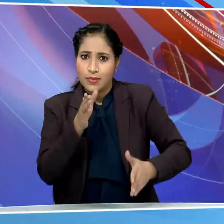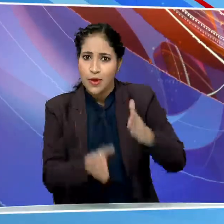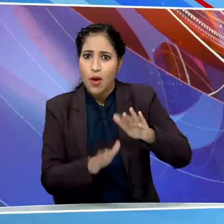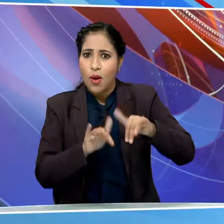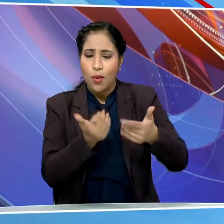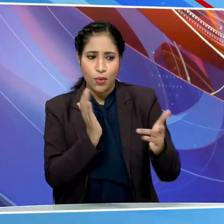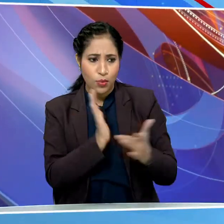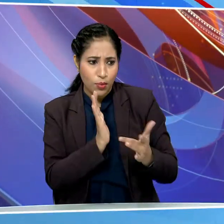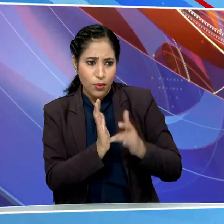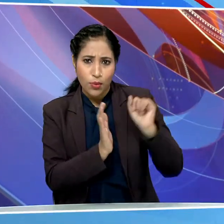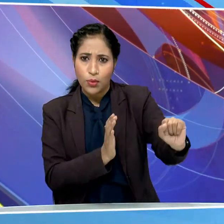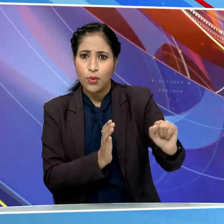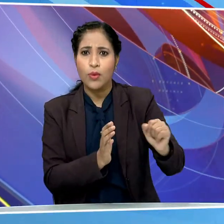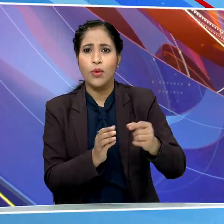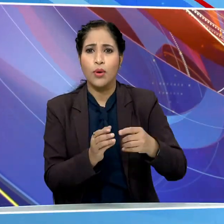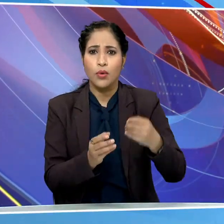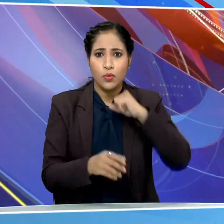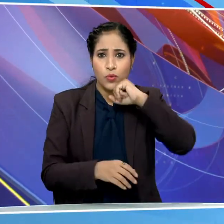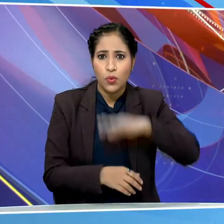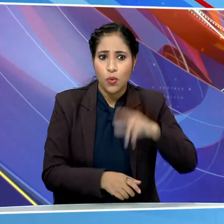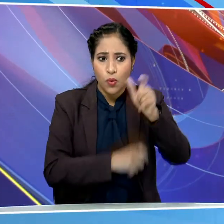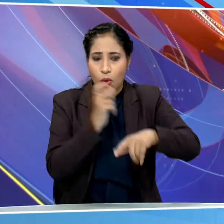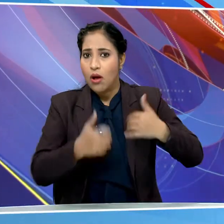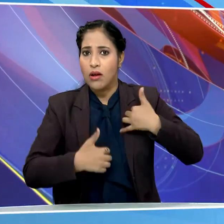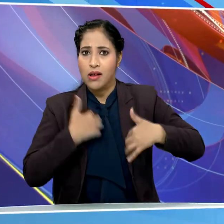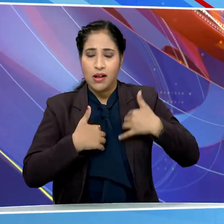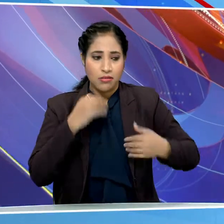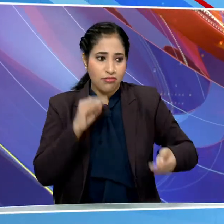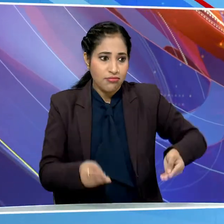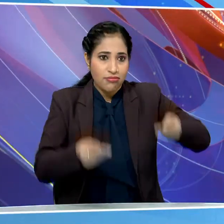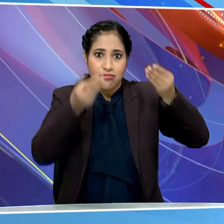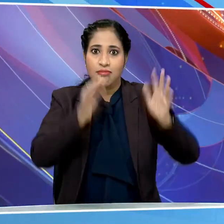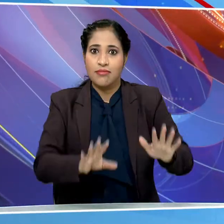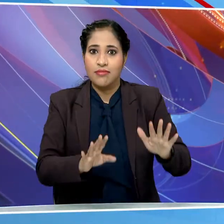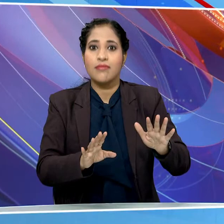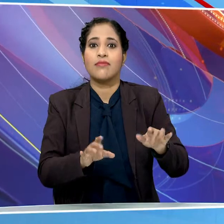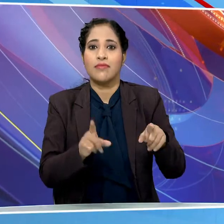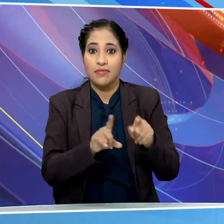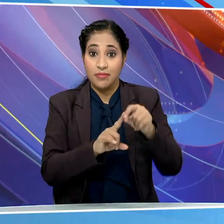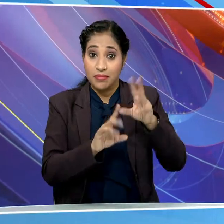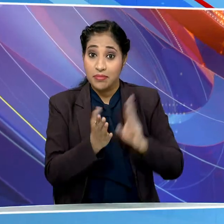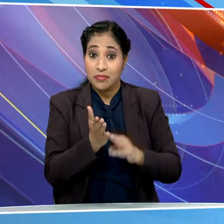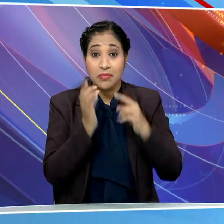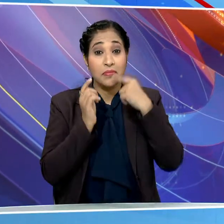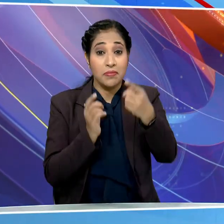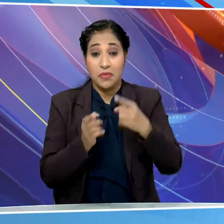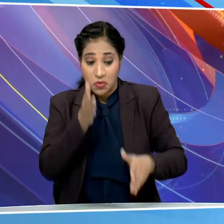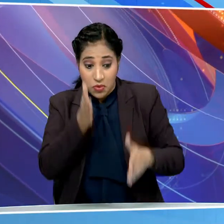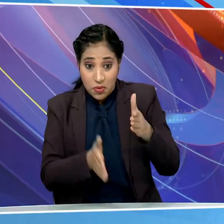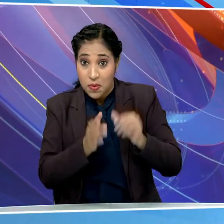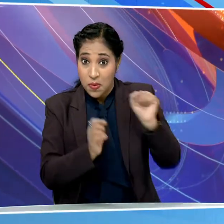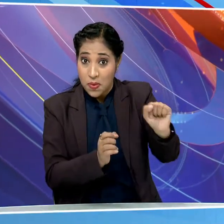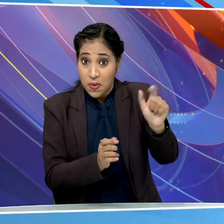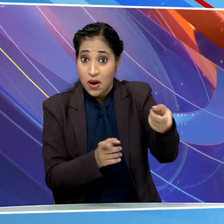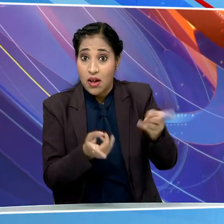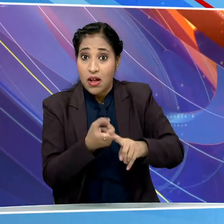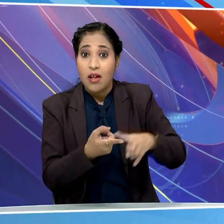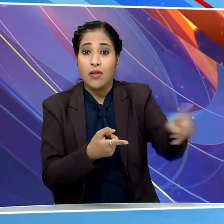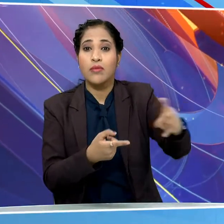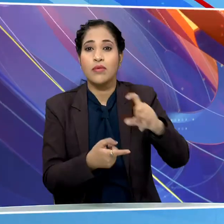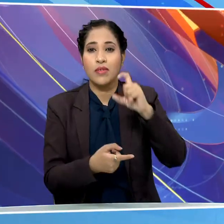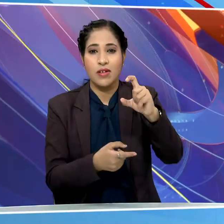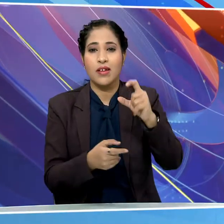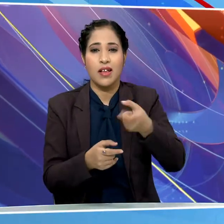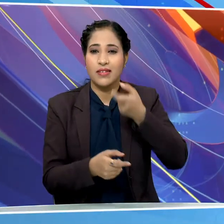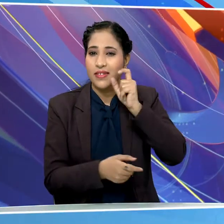रोबोटिक्स प्रौद्योगिकियां युवाओं में जिज्ञासा जगा रही हैं। पीएम मोदी ने रोबोटिक्स गैलरी के कैफे में